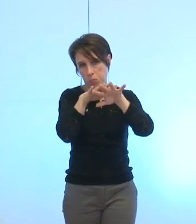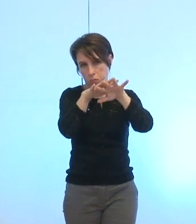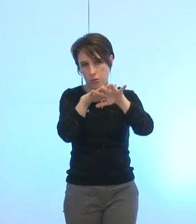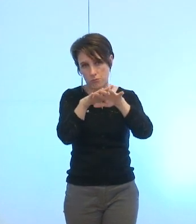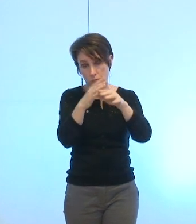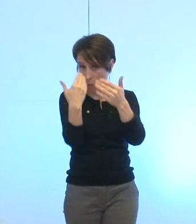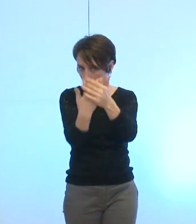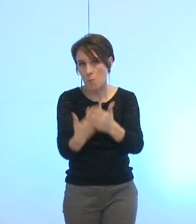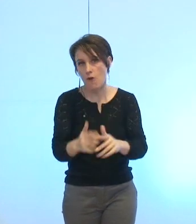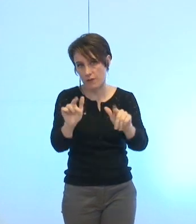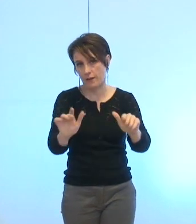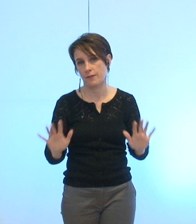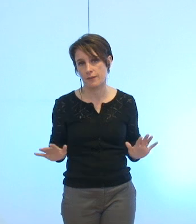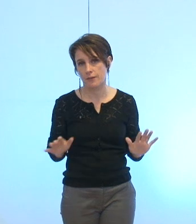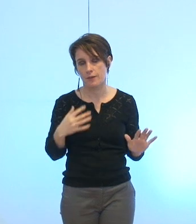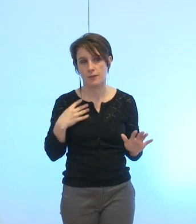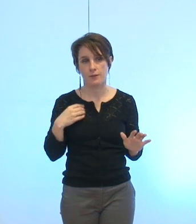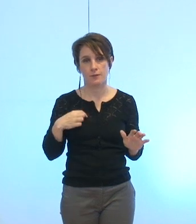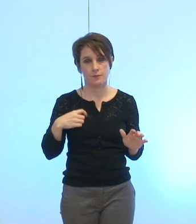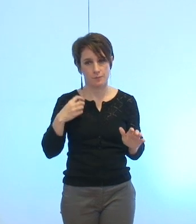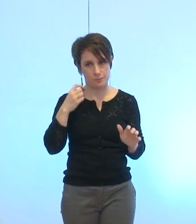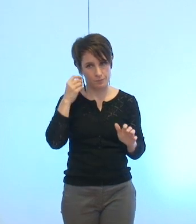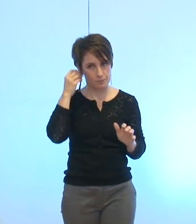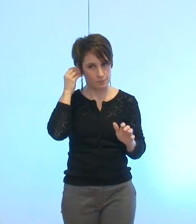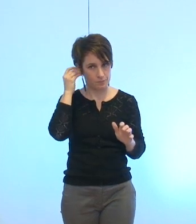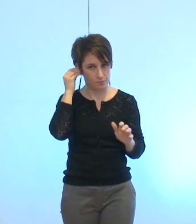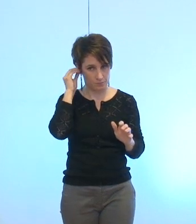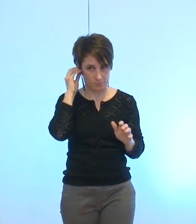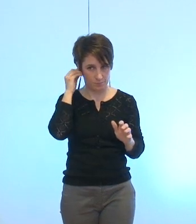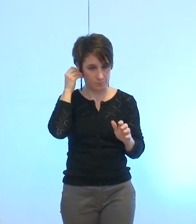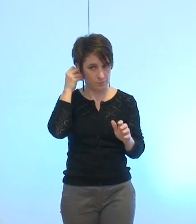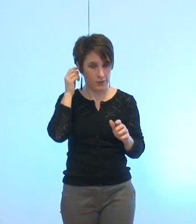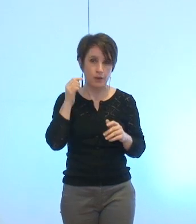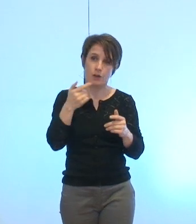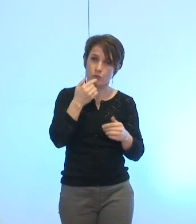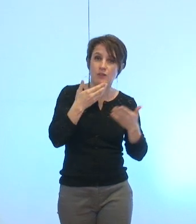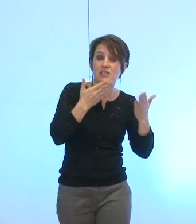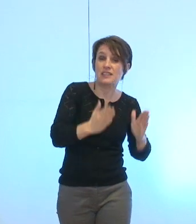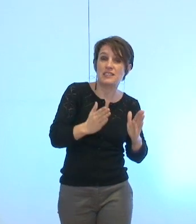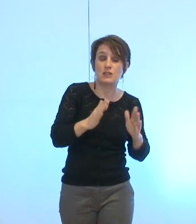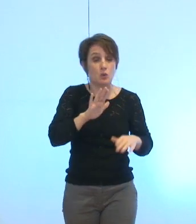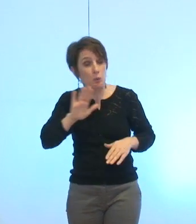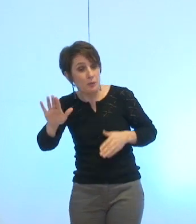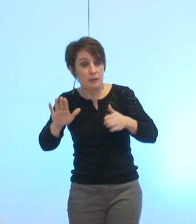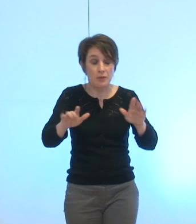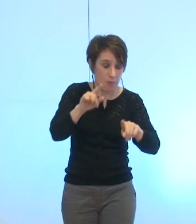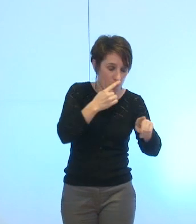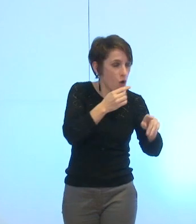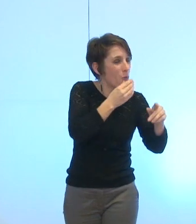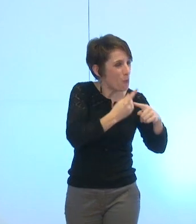montre bien que si l'on peut approuver la validité de telle ou telle décision en particulier c'est l'effet